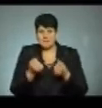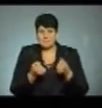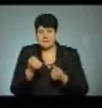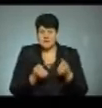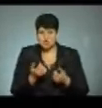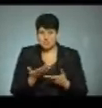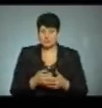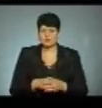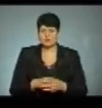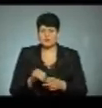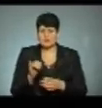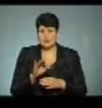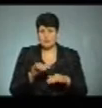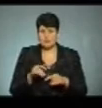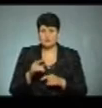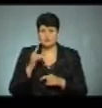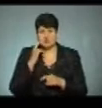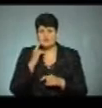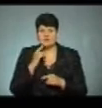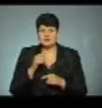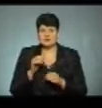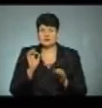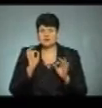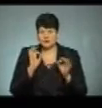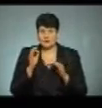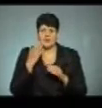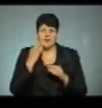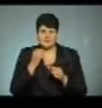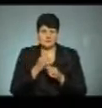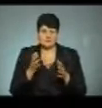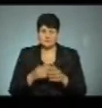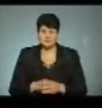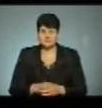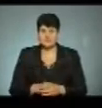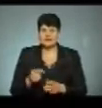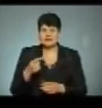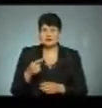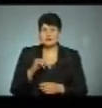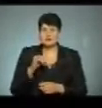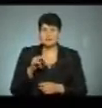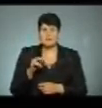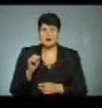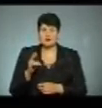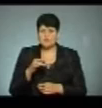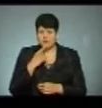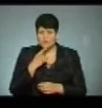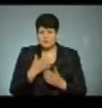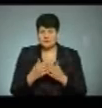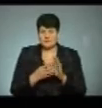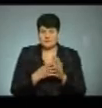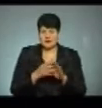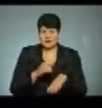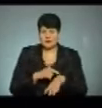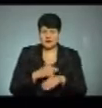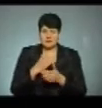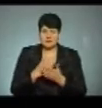розміновували. І потім чувся якийсь звук, ніби легенького вибуху. Тернополянин Ігор Пакулець каже, близько 9-ї години